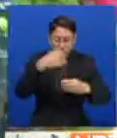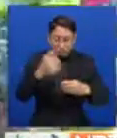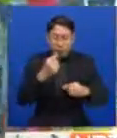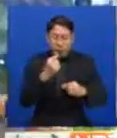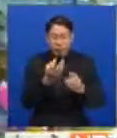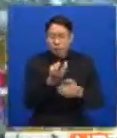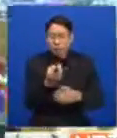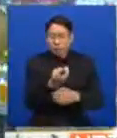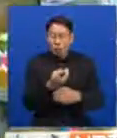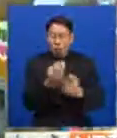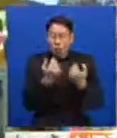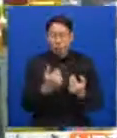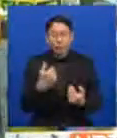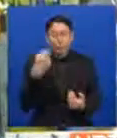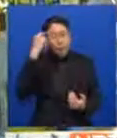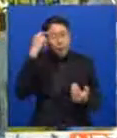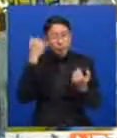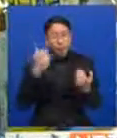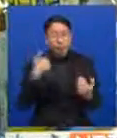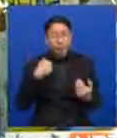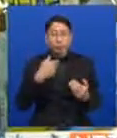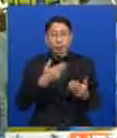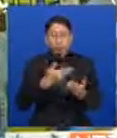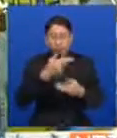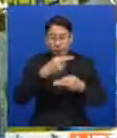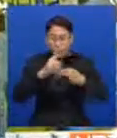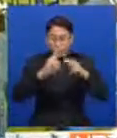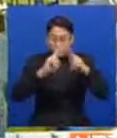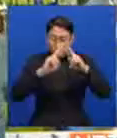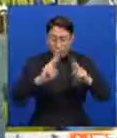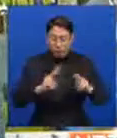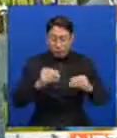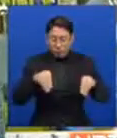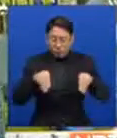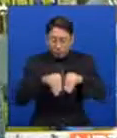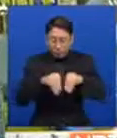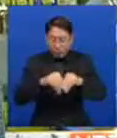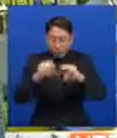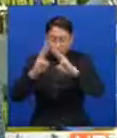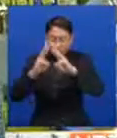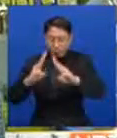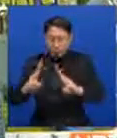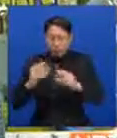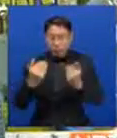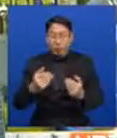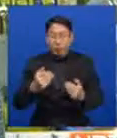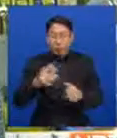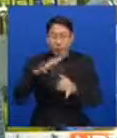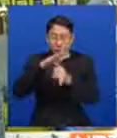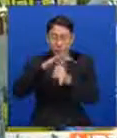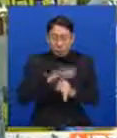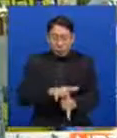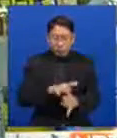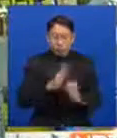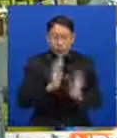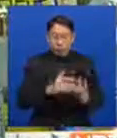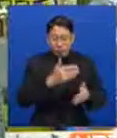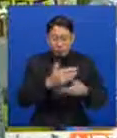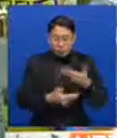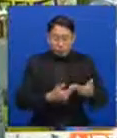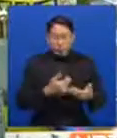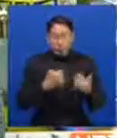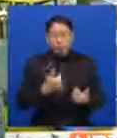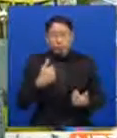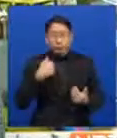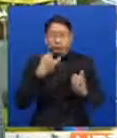จำนวนน้อยกว่าที่ควรโดยเฉพาะร้านค้าที่จำหน่ายอยู่ใกล้บริเวณวัดมักจะเอาเปรียบผู้บริโภคเรื่องนี้